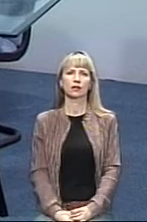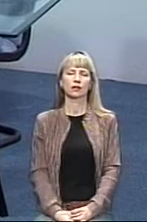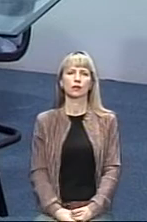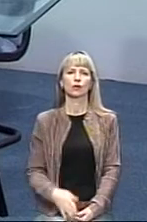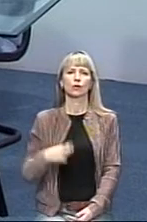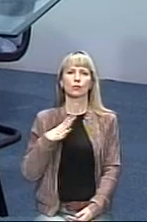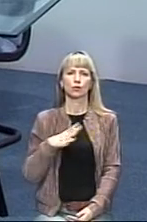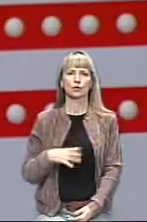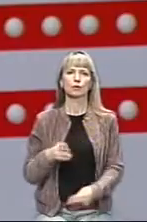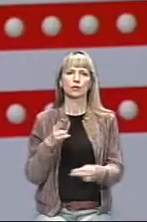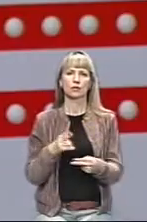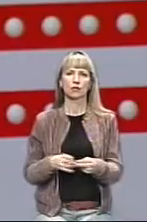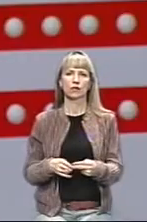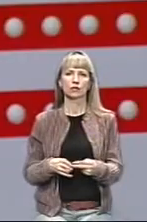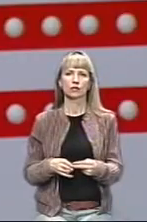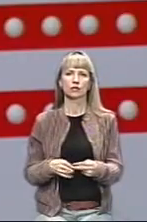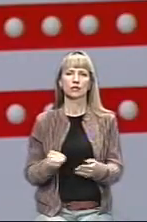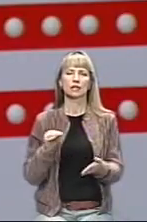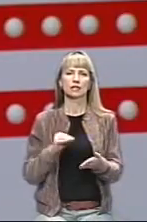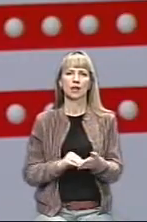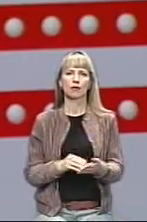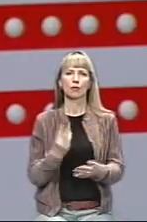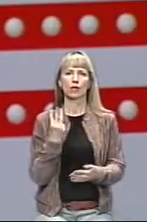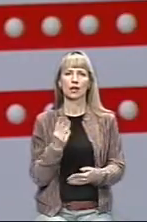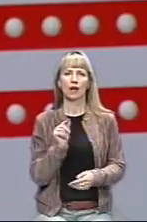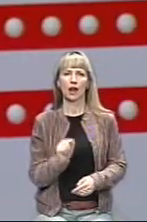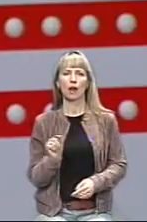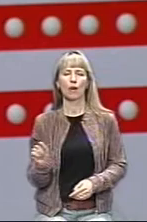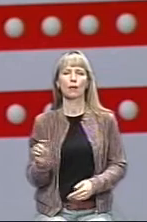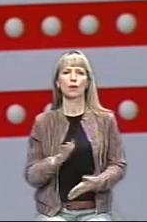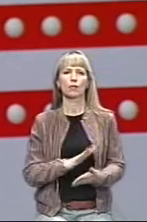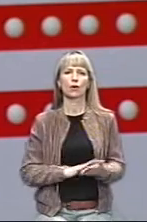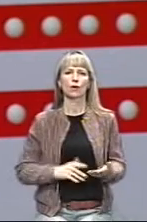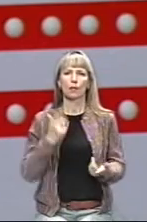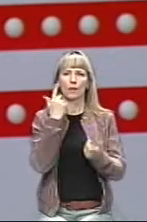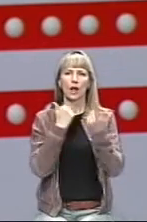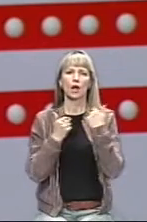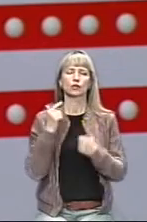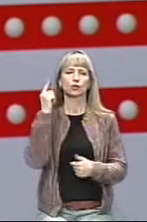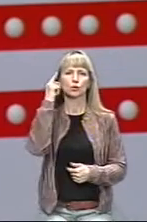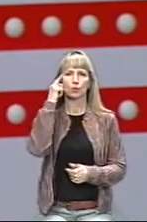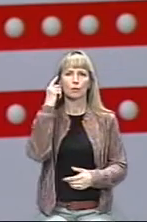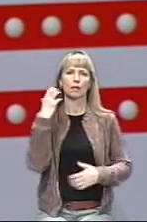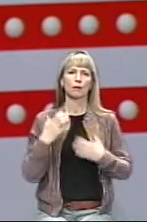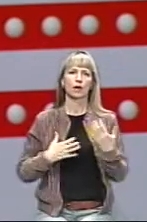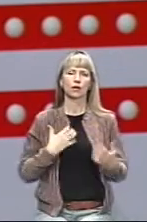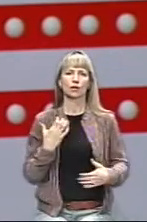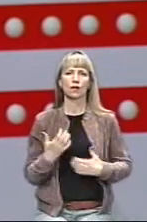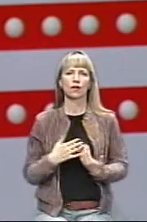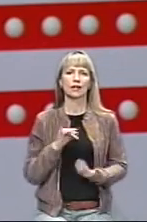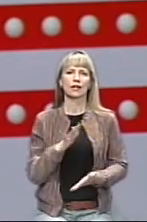Мусимо зараз завершувати. Ставимо три крапки. Продовжуємо плакати, думати, переживати.